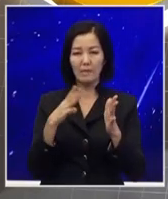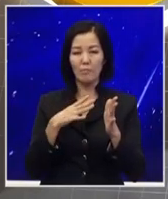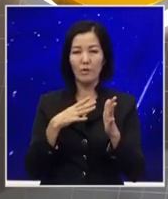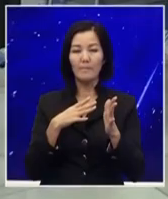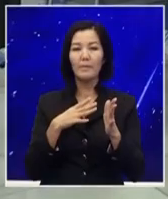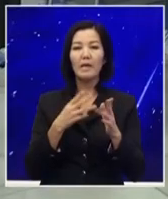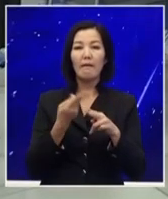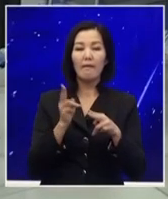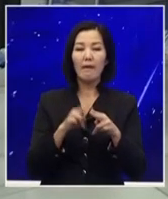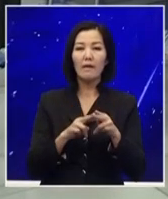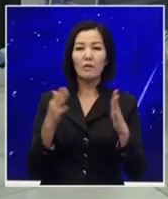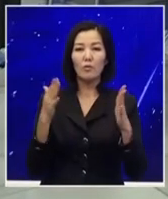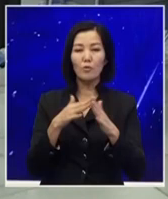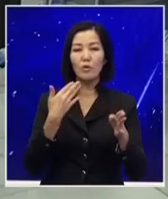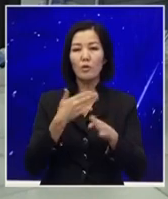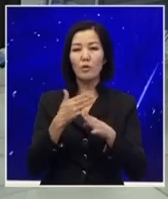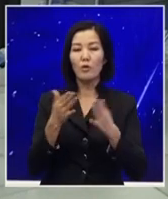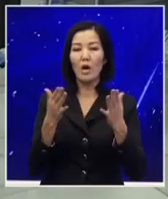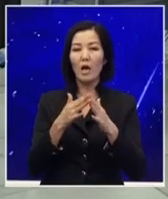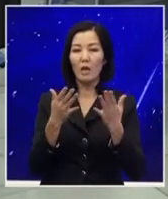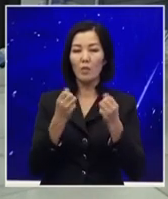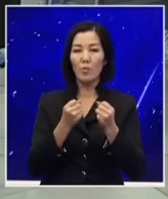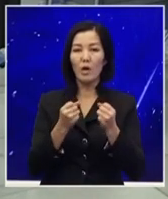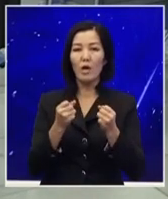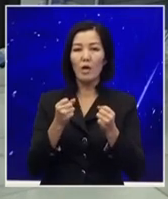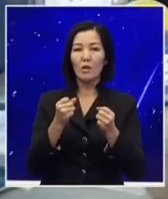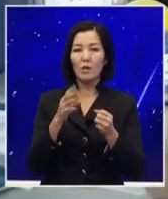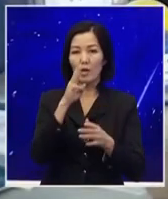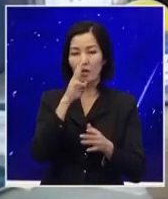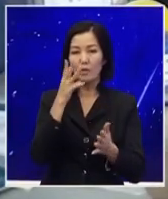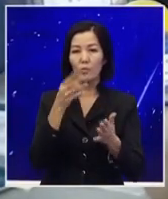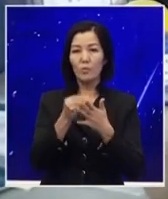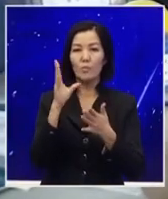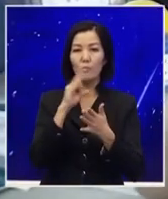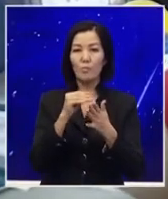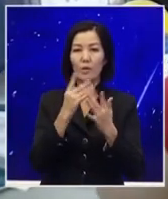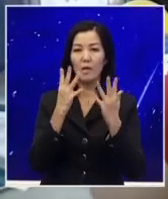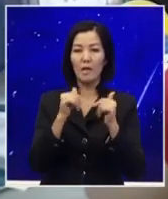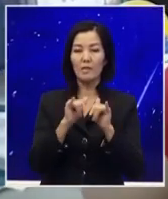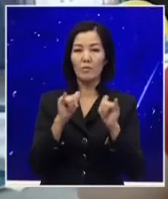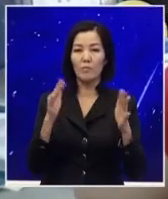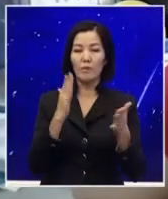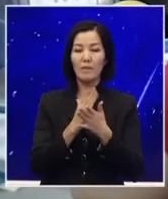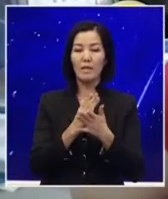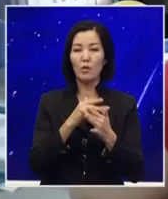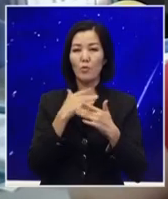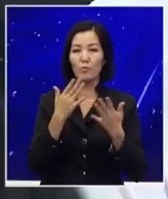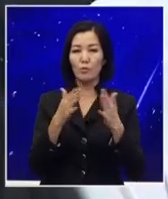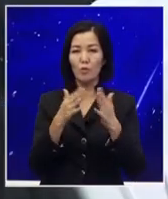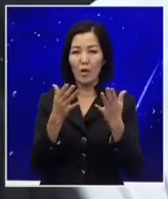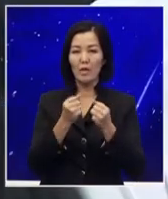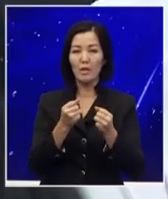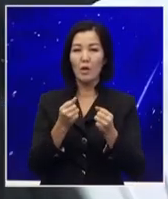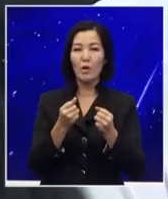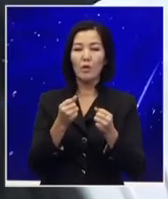құраған. Яғни, ипотекаға үй алуға төлем қабілеті барлар көбейіп келеді. Үйлі болғандардың басым бөлігі тұрғын үй